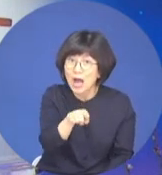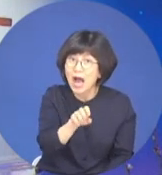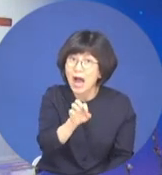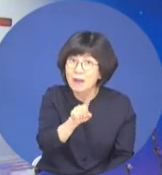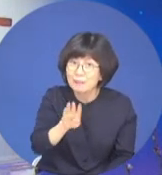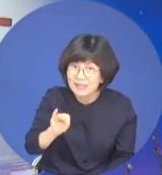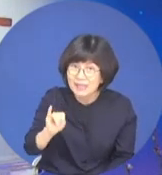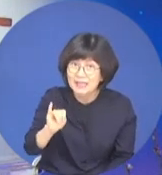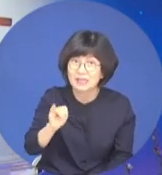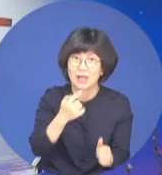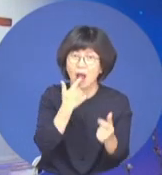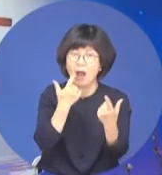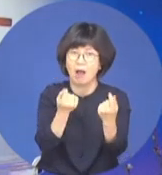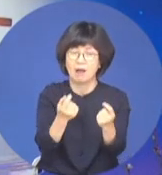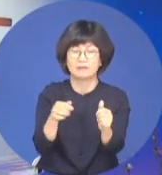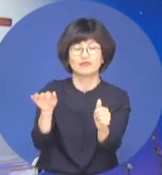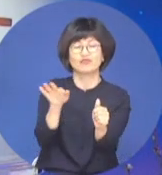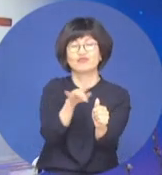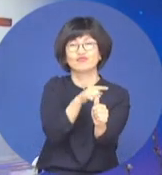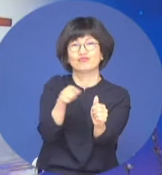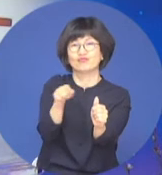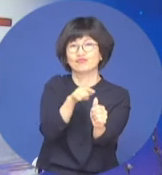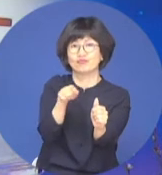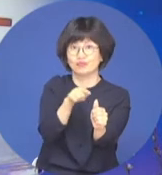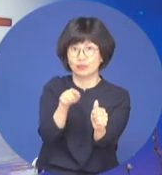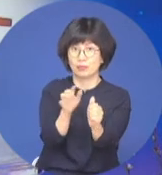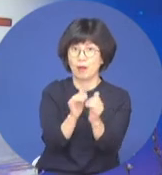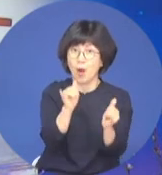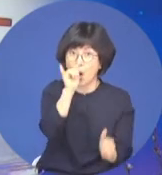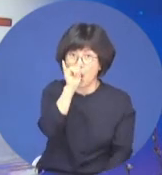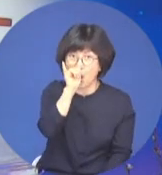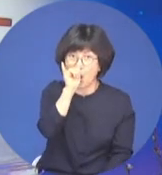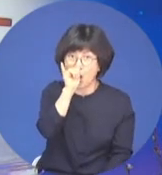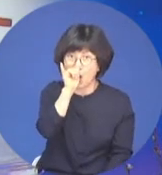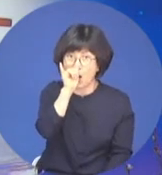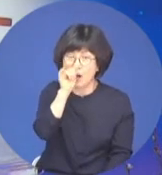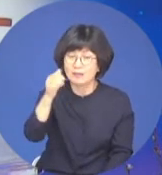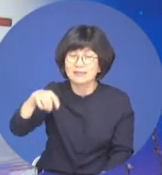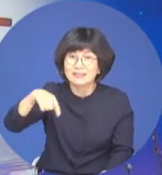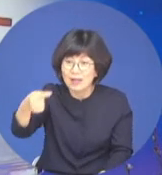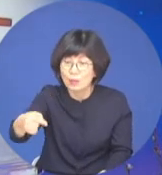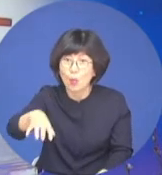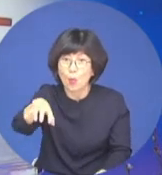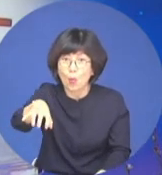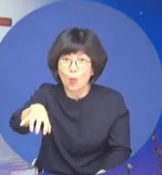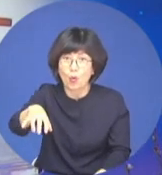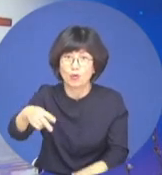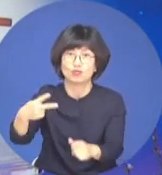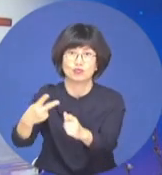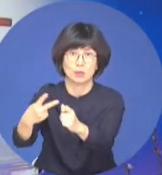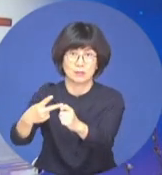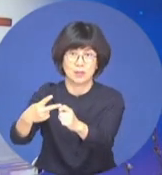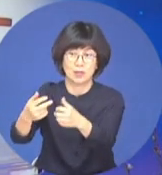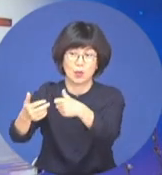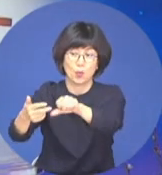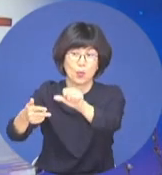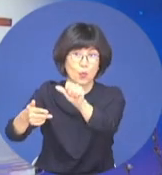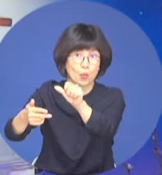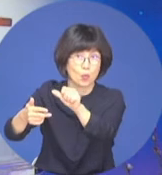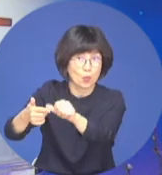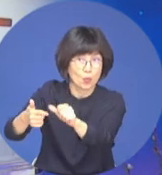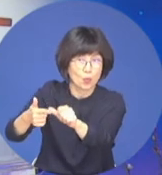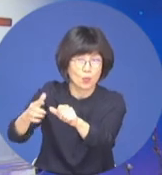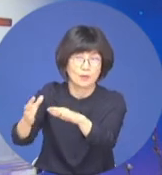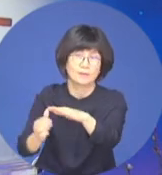왕이 누구냐니까 요시아 왕의 말하자면 둘째 아들이랄까요? 요시아 왕의 첫째가 여호아스고